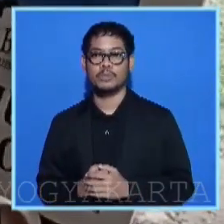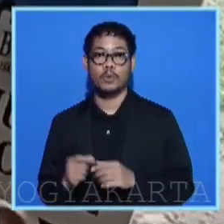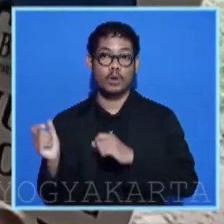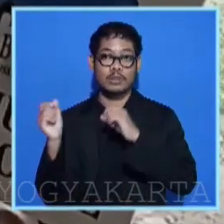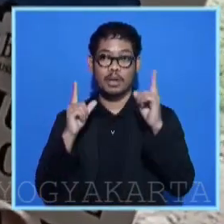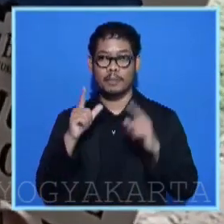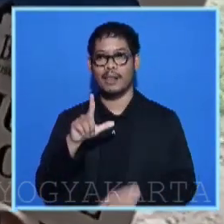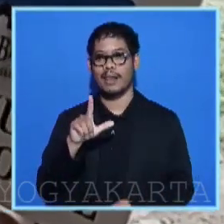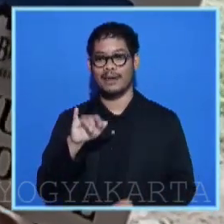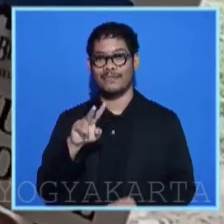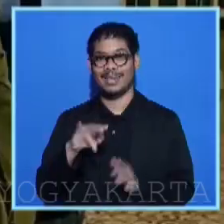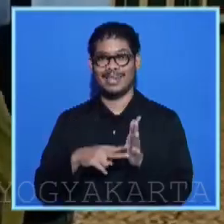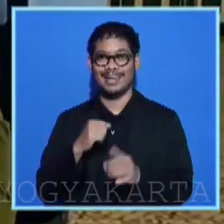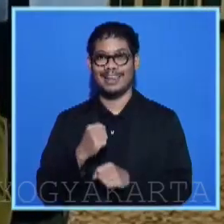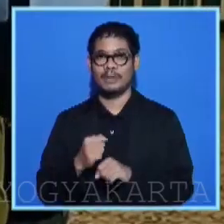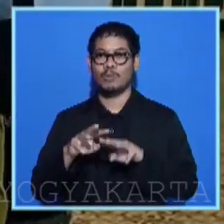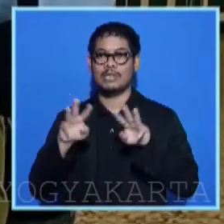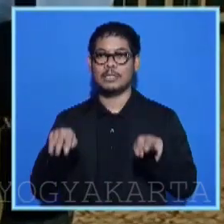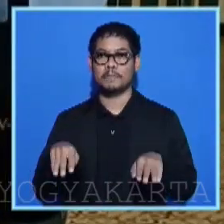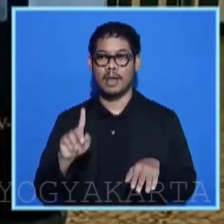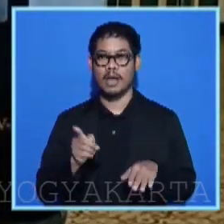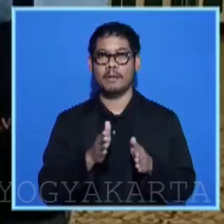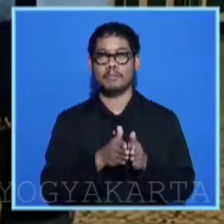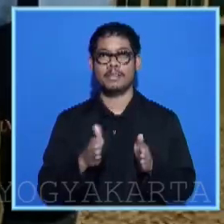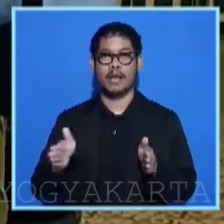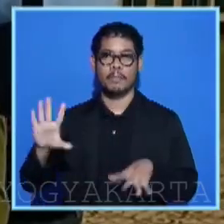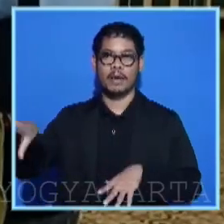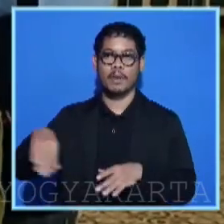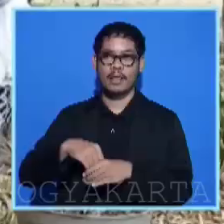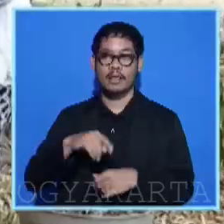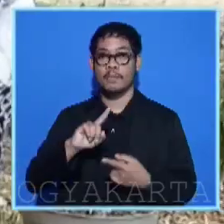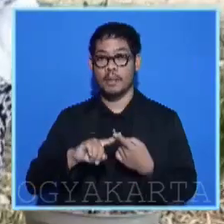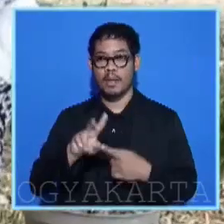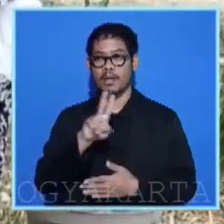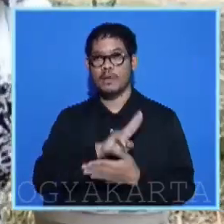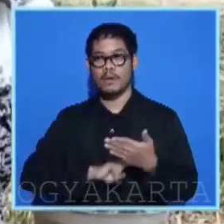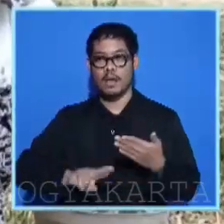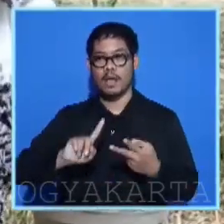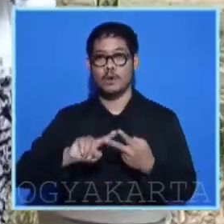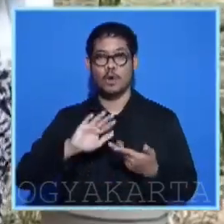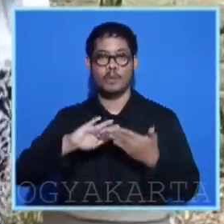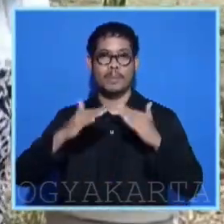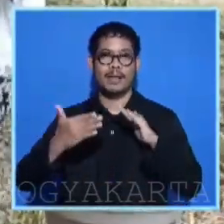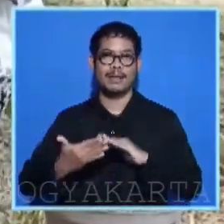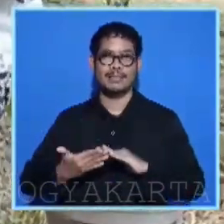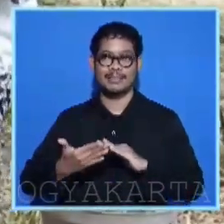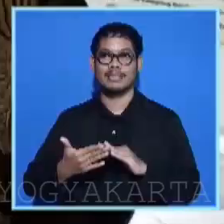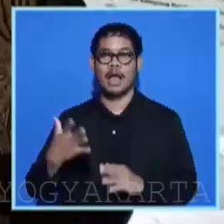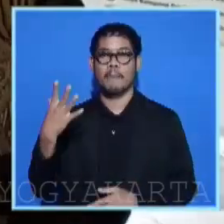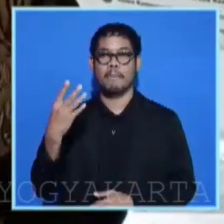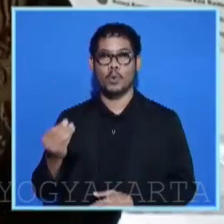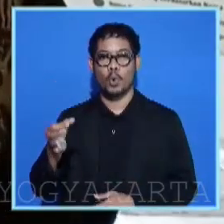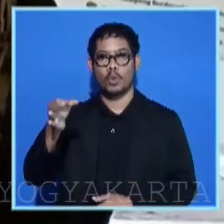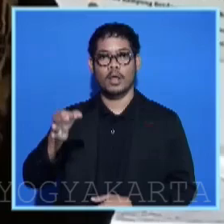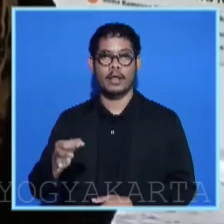Living Museum melibatkan berbagai pihak seperti kampus, komunitas, kampung, dan kota. Hal itu bertujuan untuk memberi bekal bagi